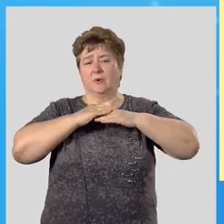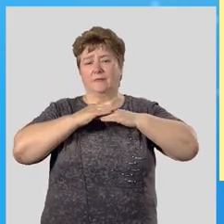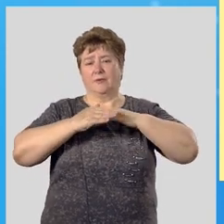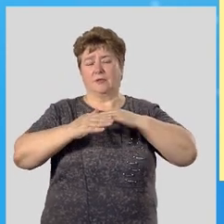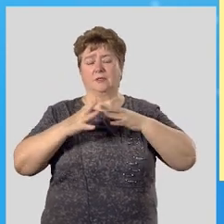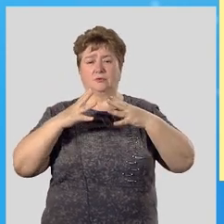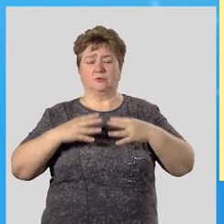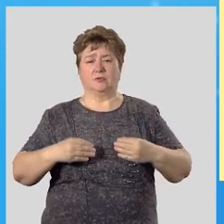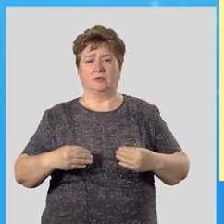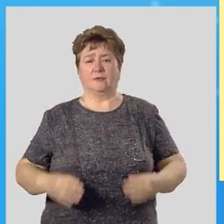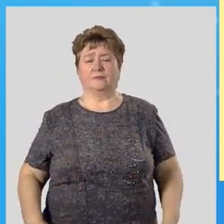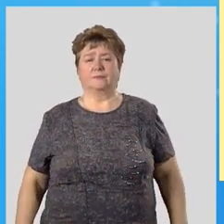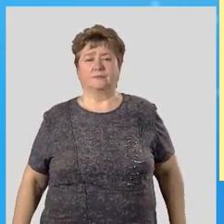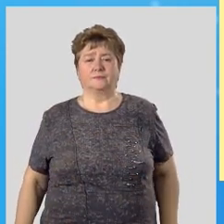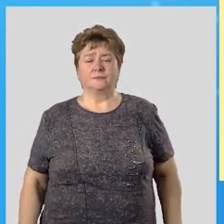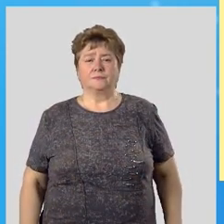поверхностью тела.